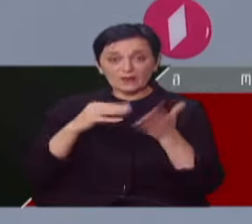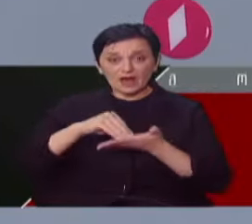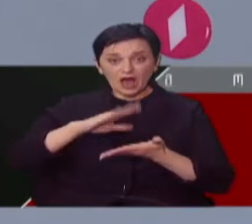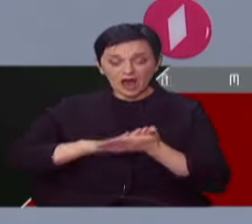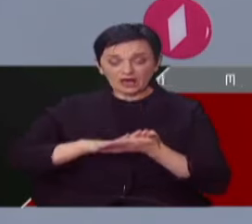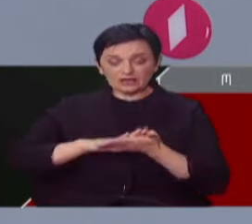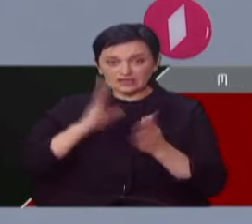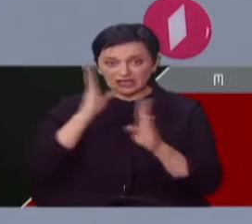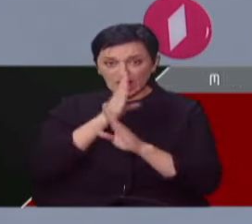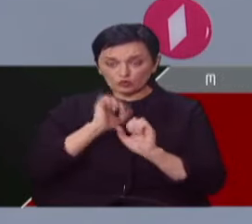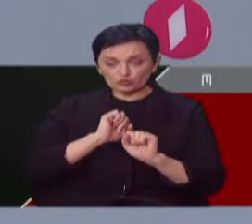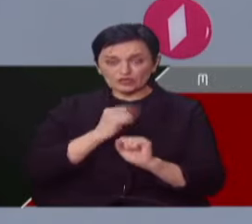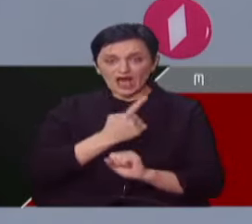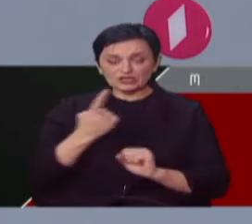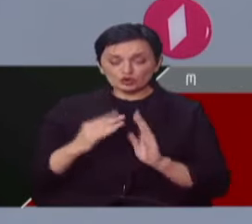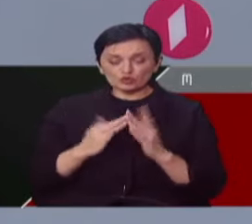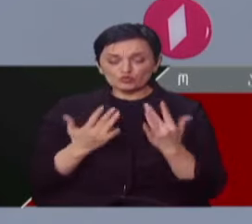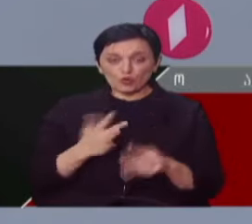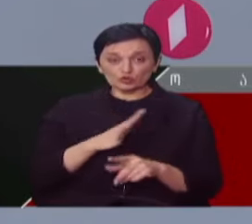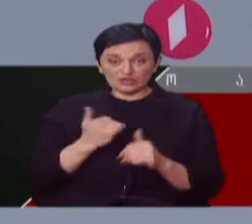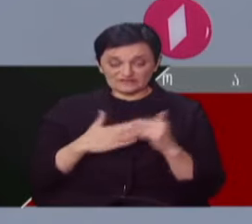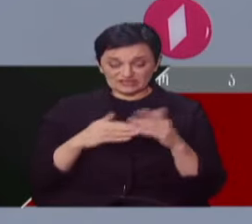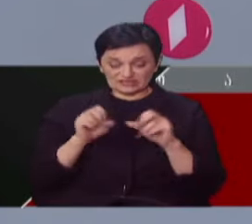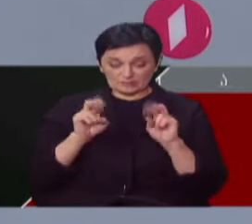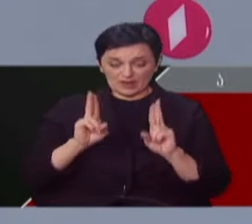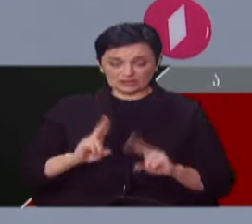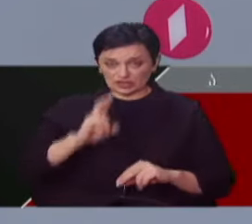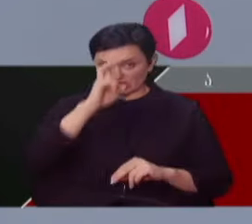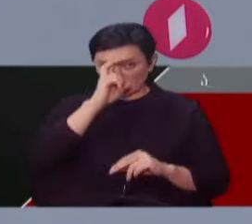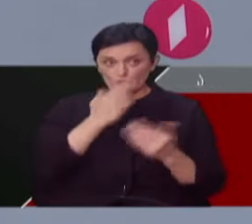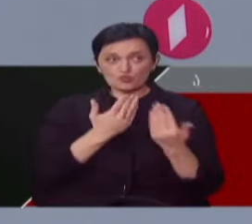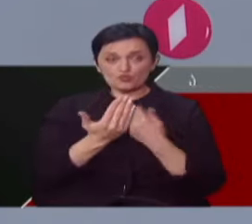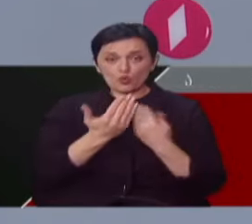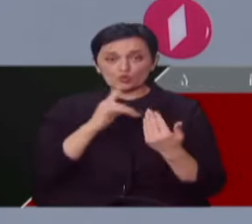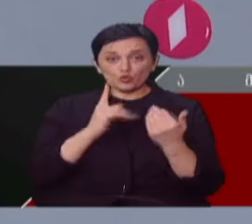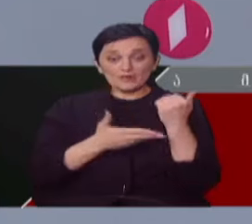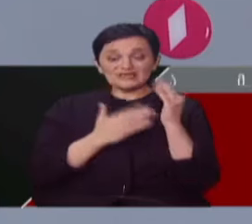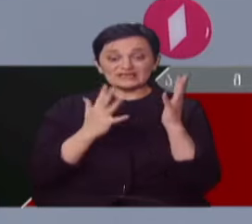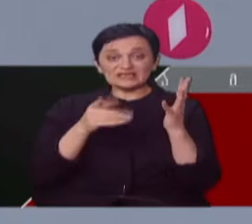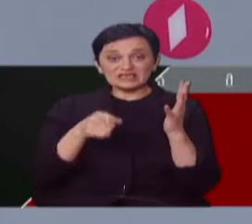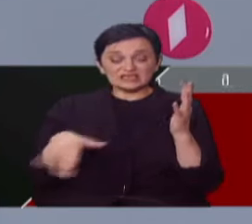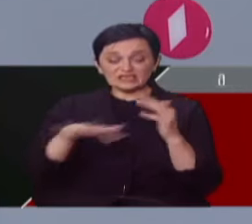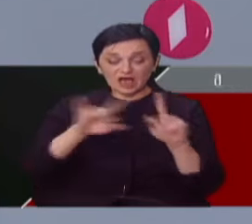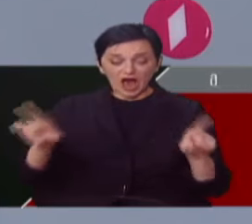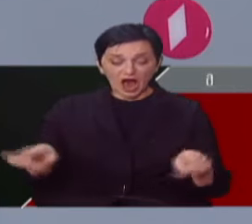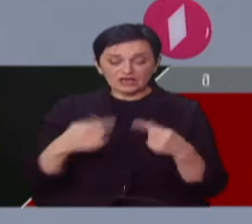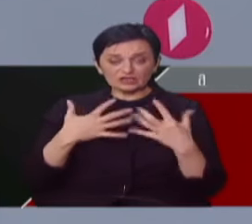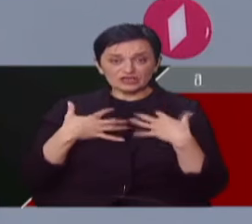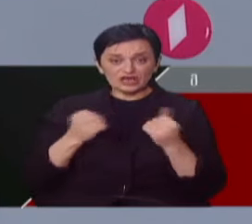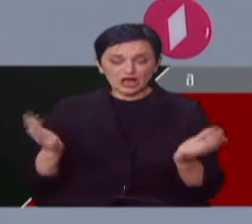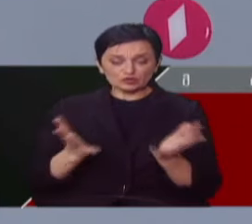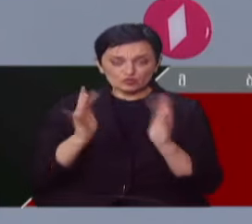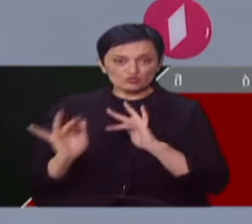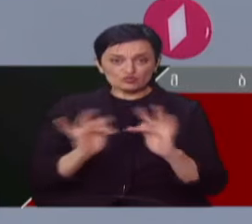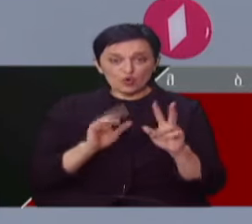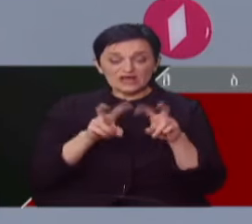გარემოს დამცველთა ერთ-ერთი მთავარი მოთხოვნა იყო. ახლა სპეციალისტები ხელისუფლებას მოუწოდებენ, რომ ტყის მასების აღდგენა გაჯანსაღების პროცესი